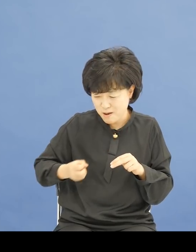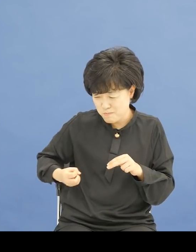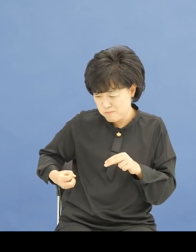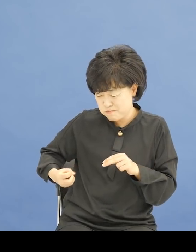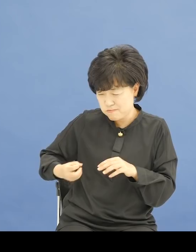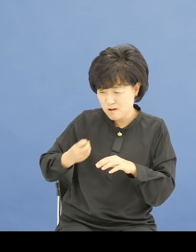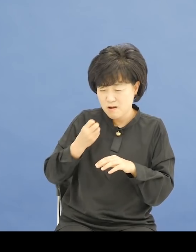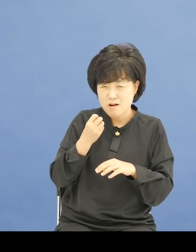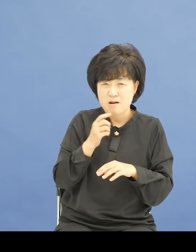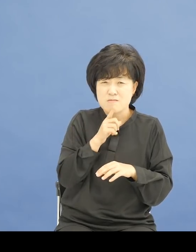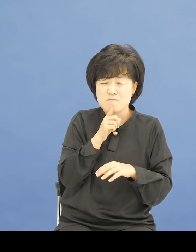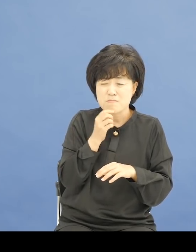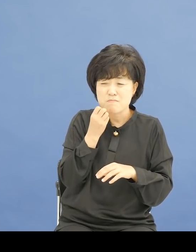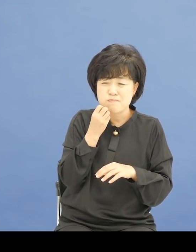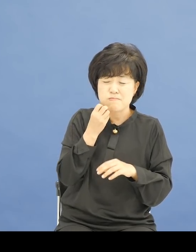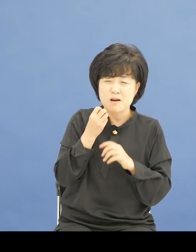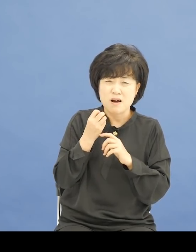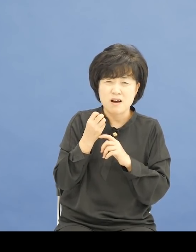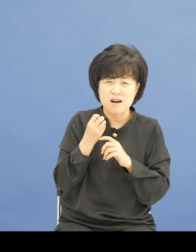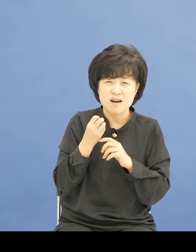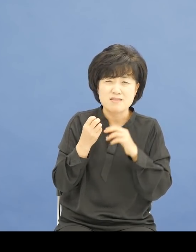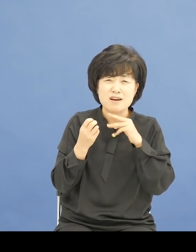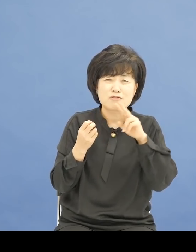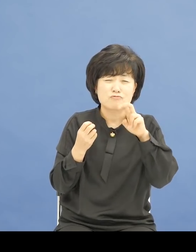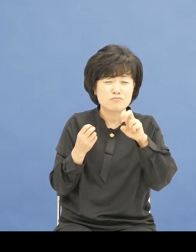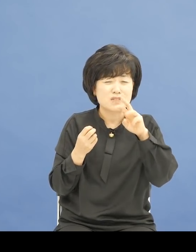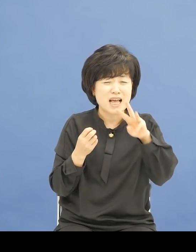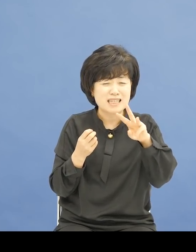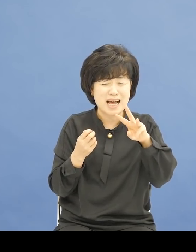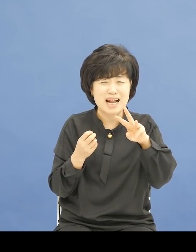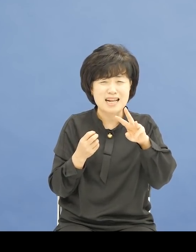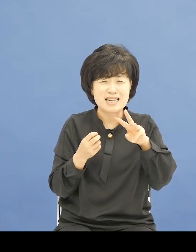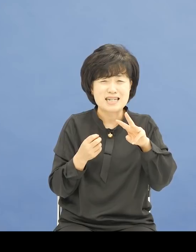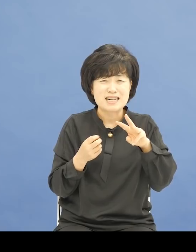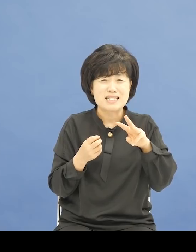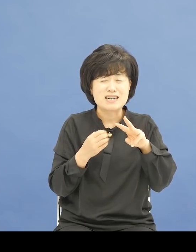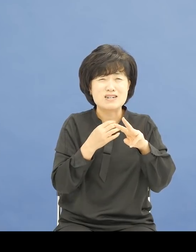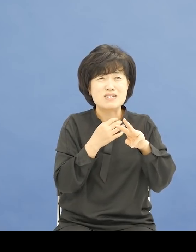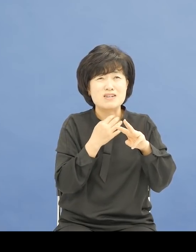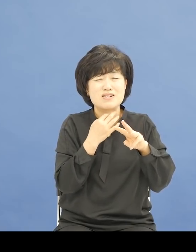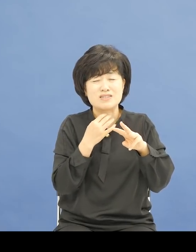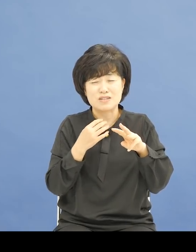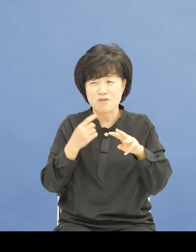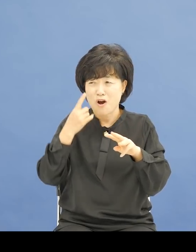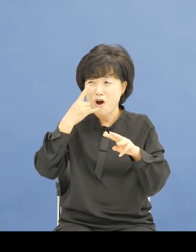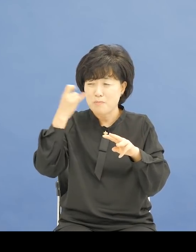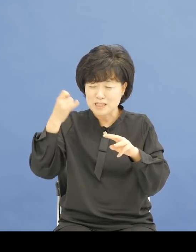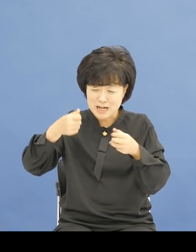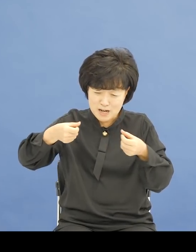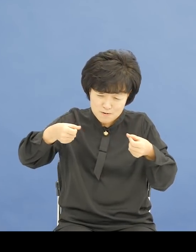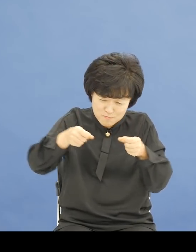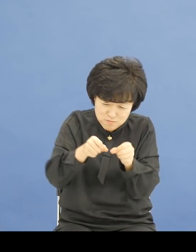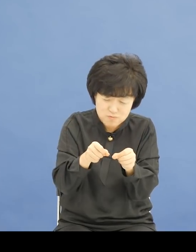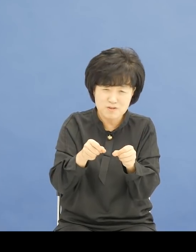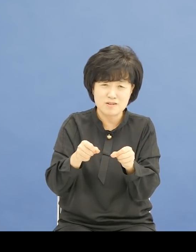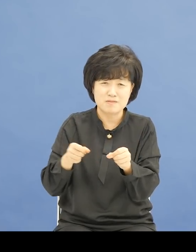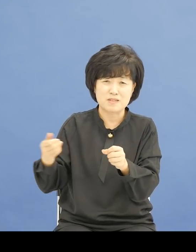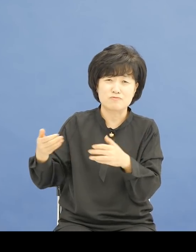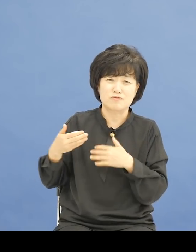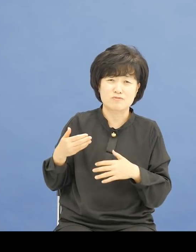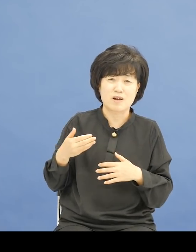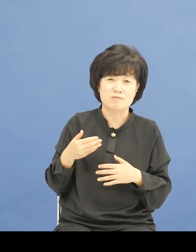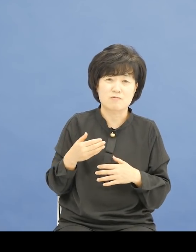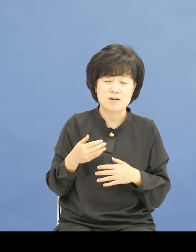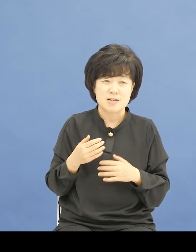게 생겨가지고 아. 나이 23살 먹고 어머니가 엉덩이 고름 쳐주기도 하고 예, 예. 막 그렇게 막 인터넷